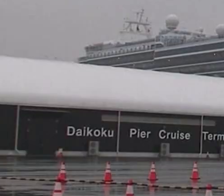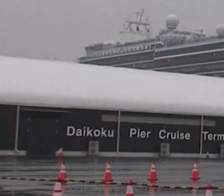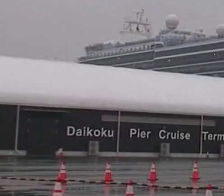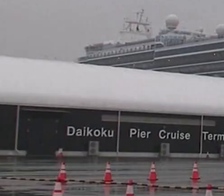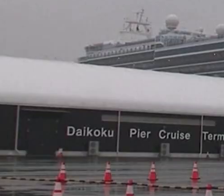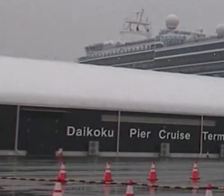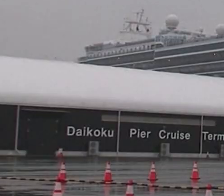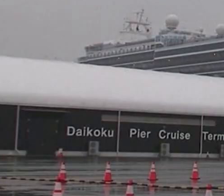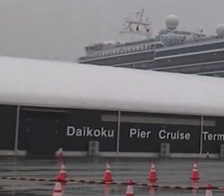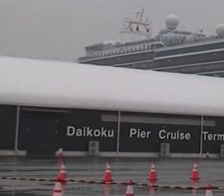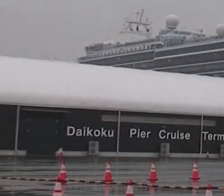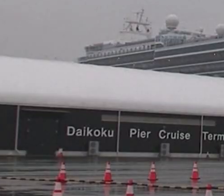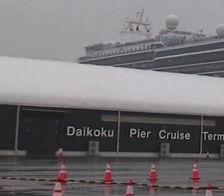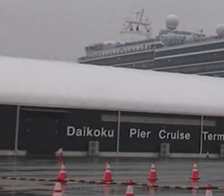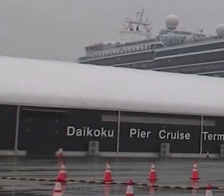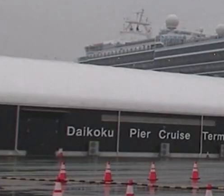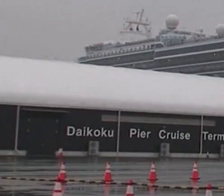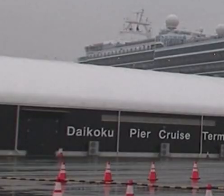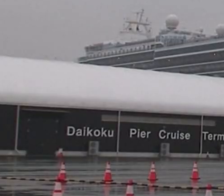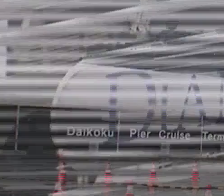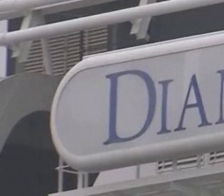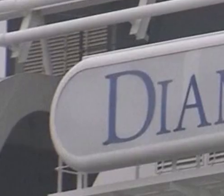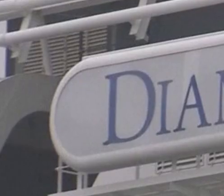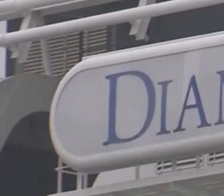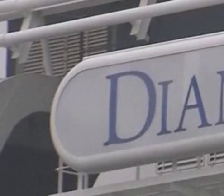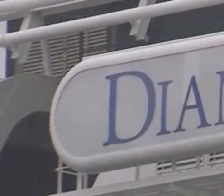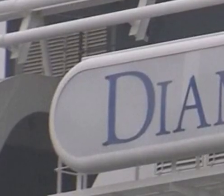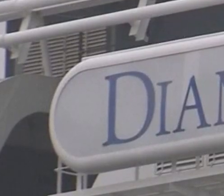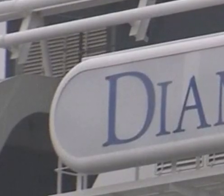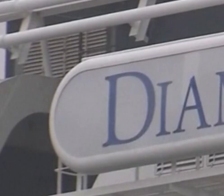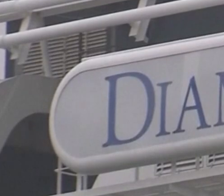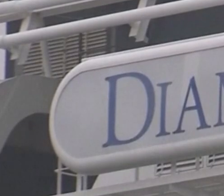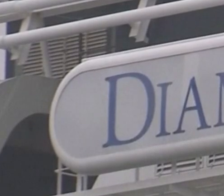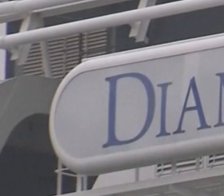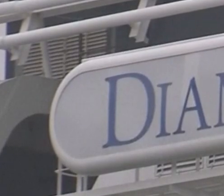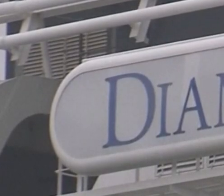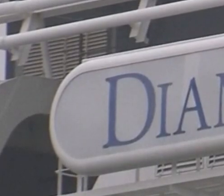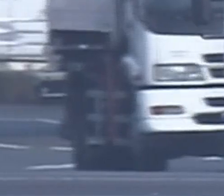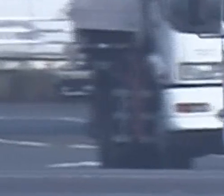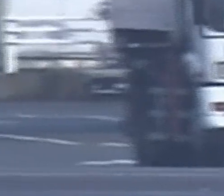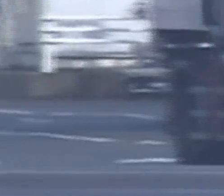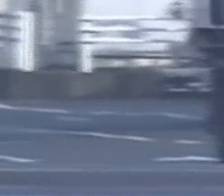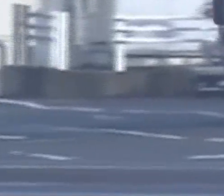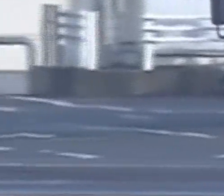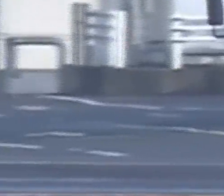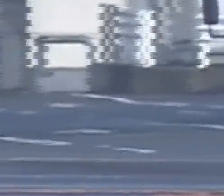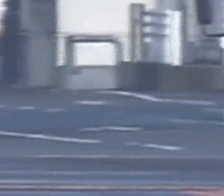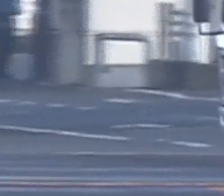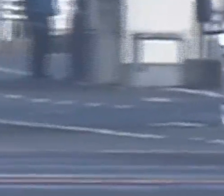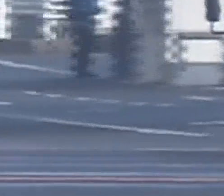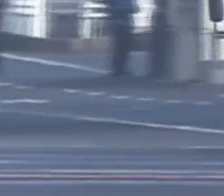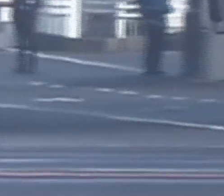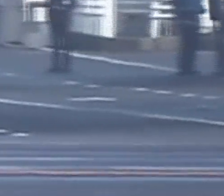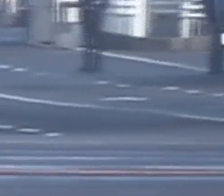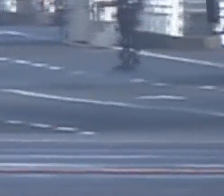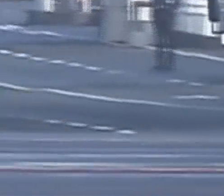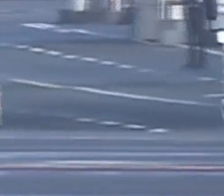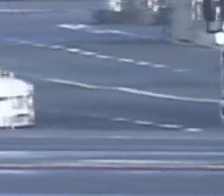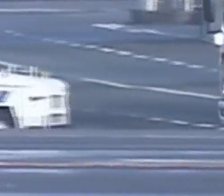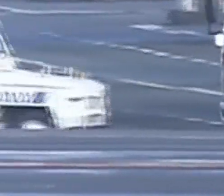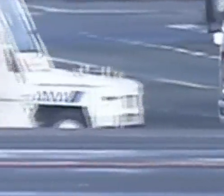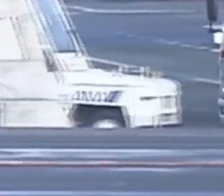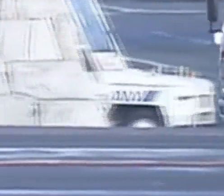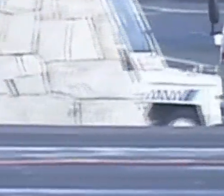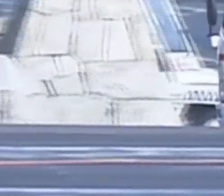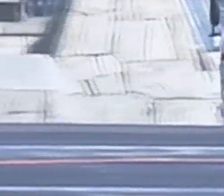性。 这名个案是70岁女性，先前在钻石公主号上被确诊，因为被日本医院收治，没赶上包